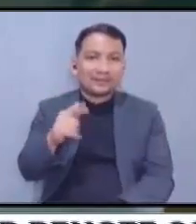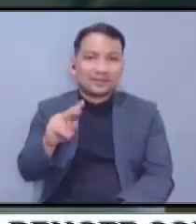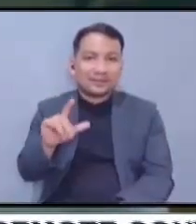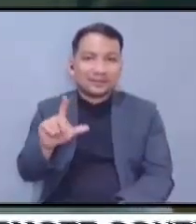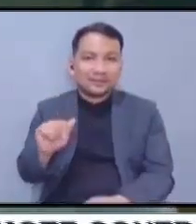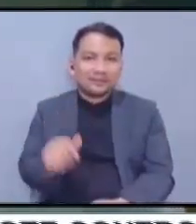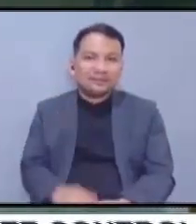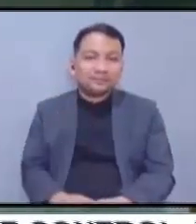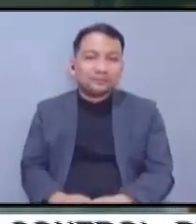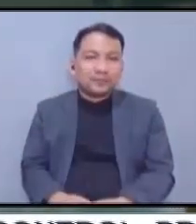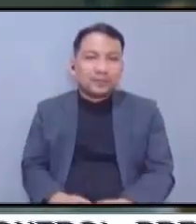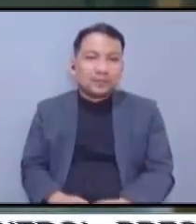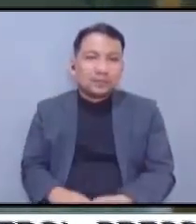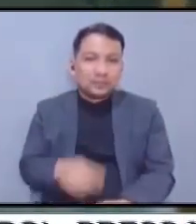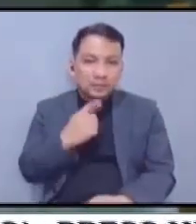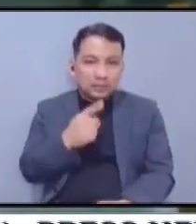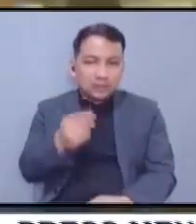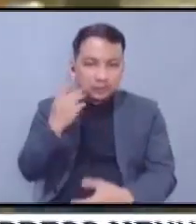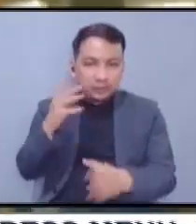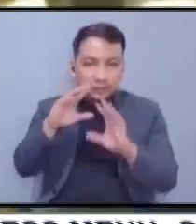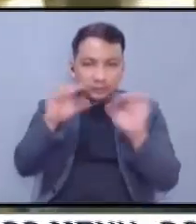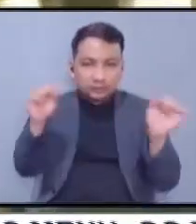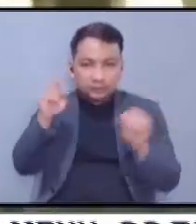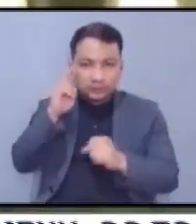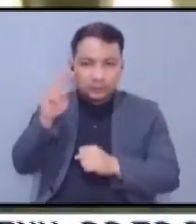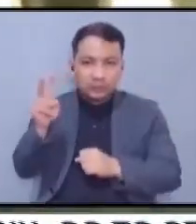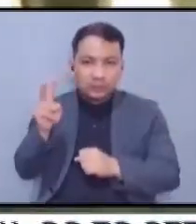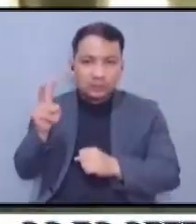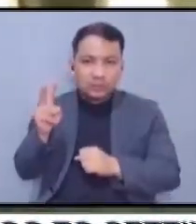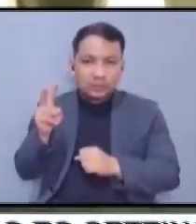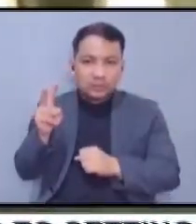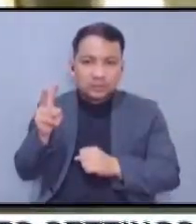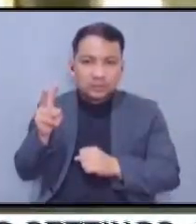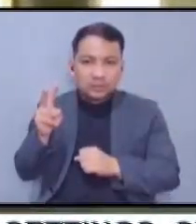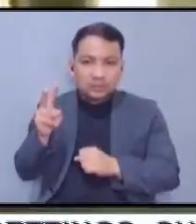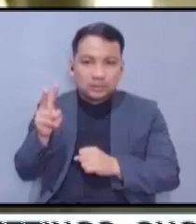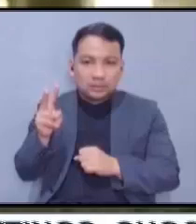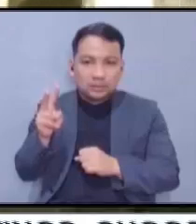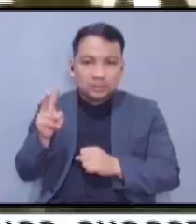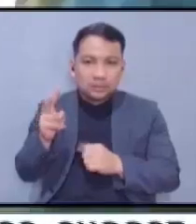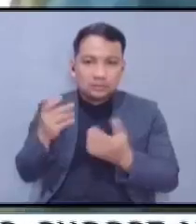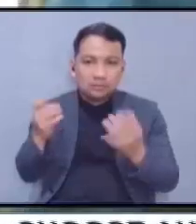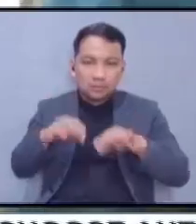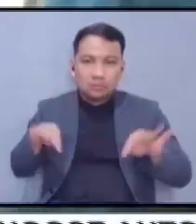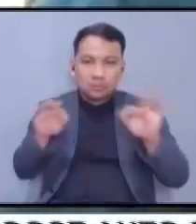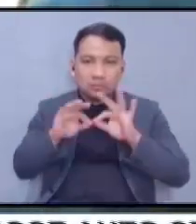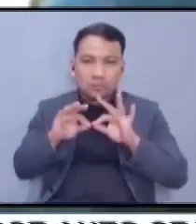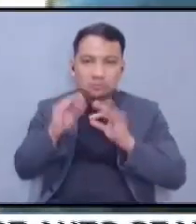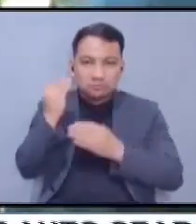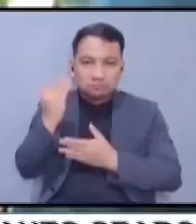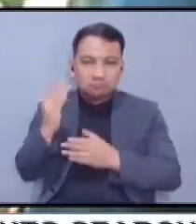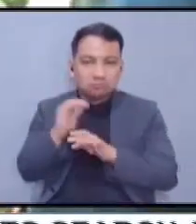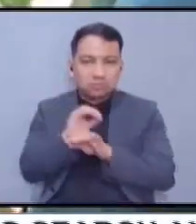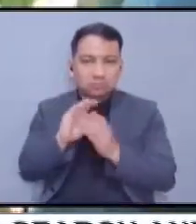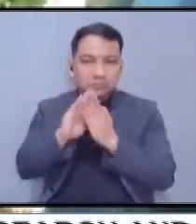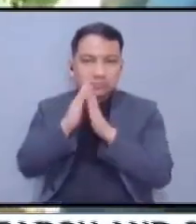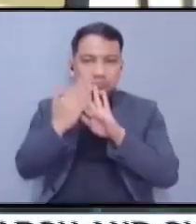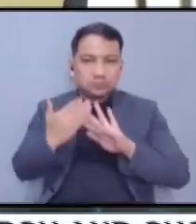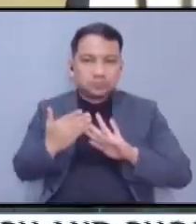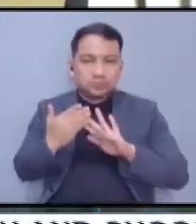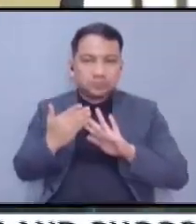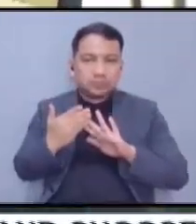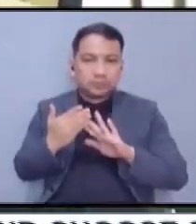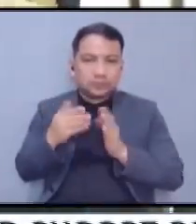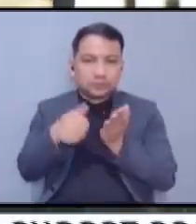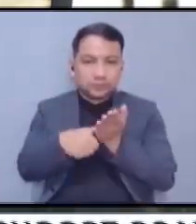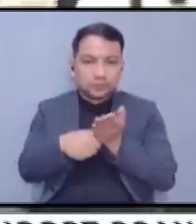Pangulong Ferdinand R. Marcos Jr. sa mga otoridad na tiyaking maging maayos at matiwasay ang halalan sa nasabing lugar. Samantala, sa